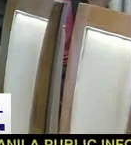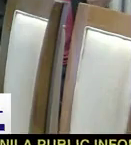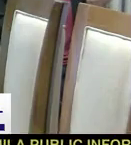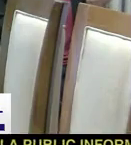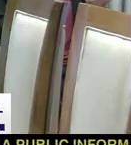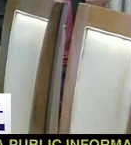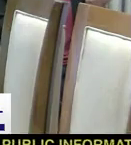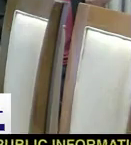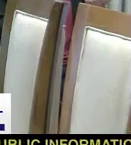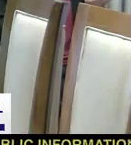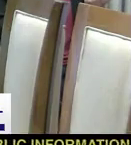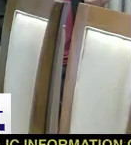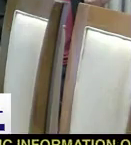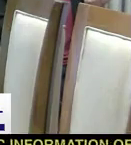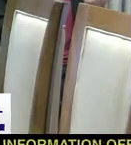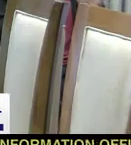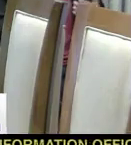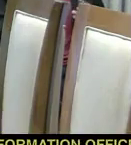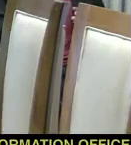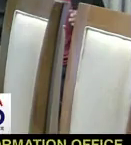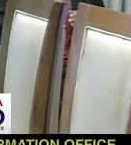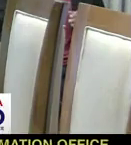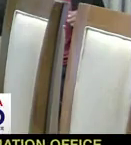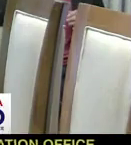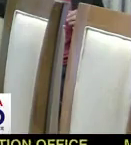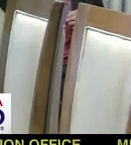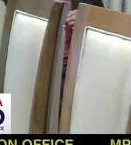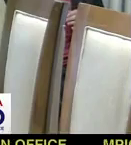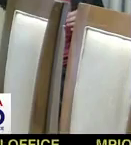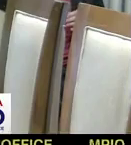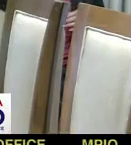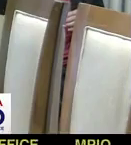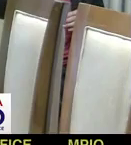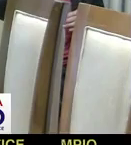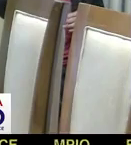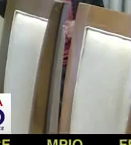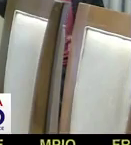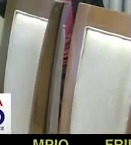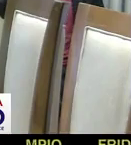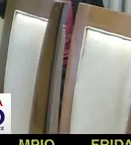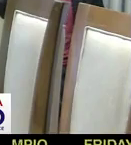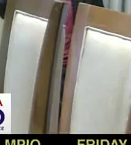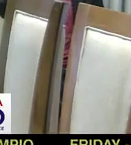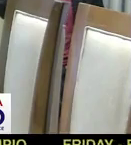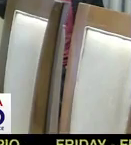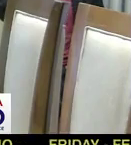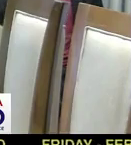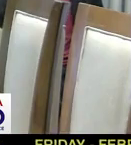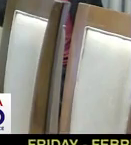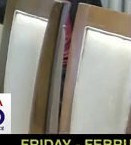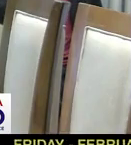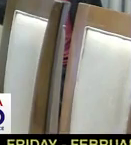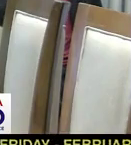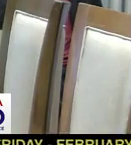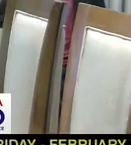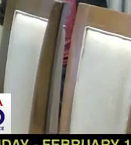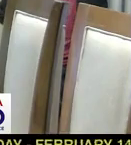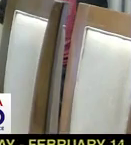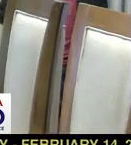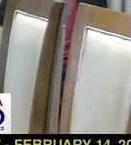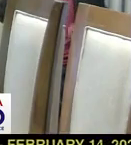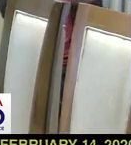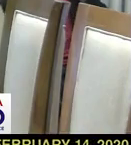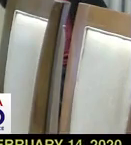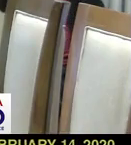diba, itinapat pa natin kay Andres Bonifacio. Kasi nung araw atin, marami akong naririnig nung